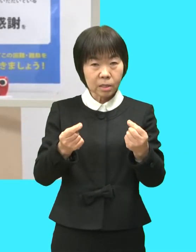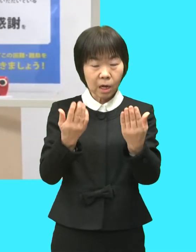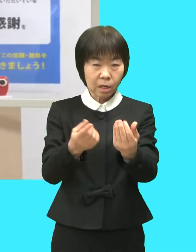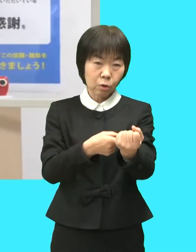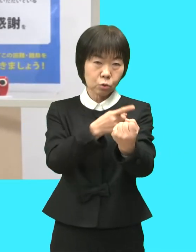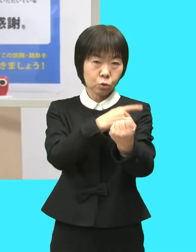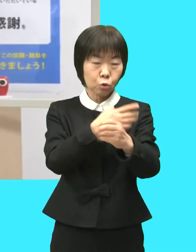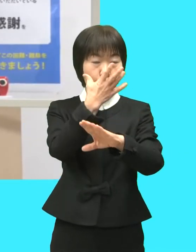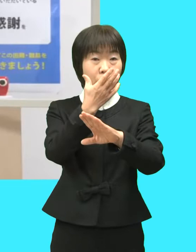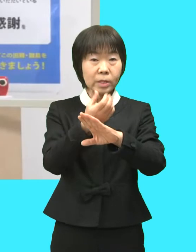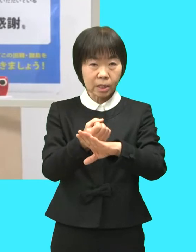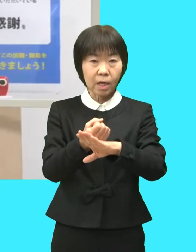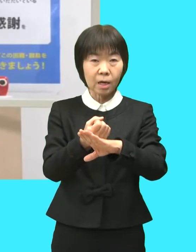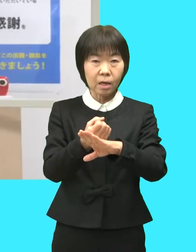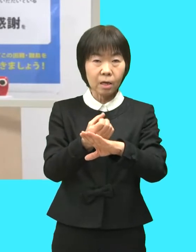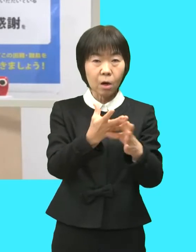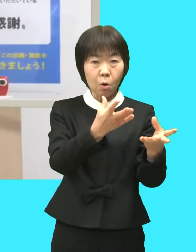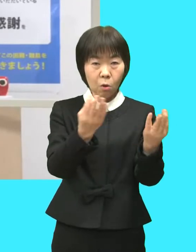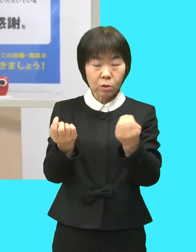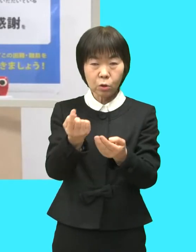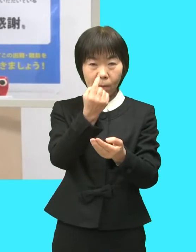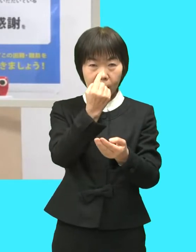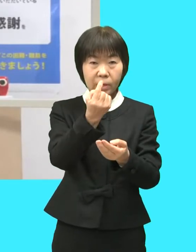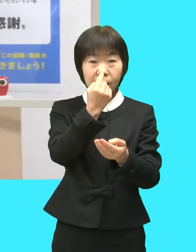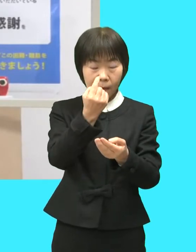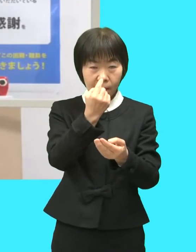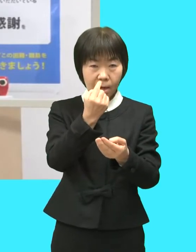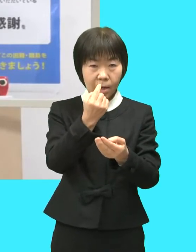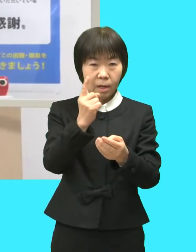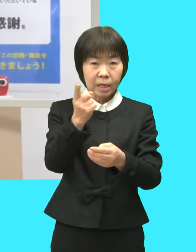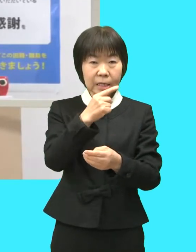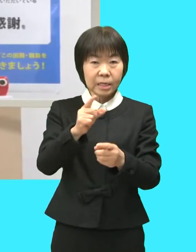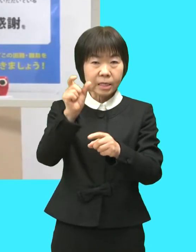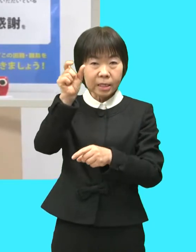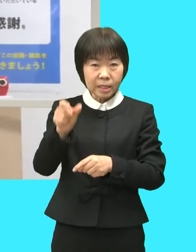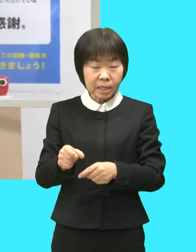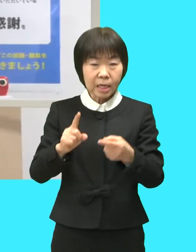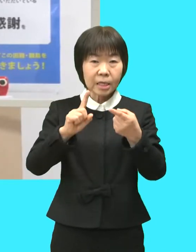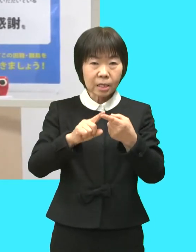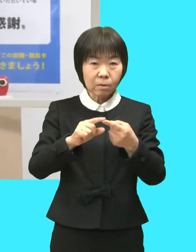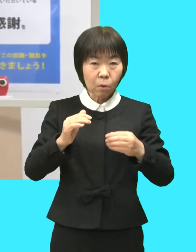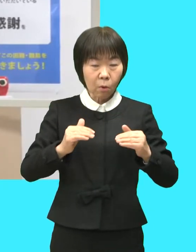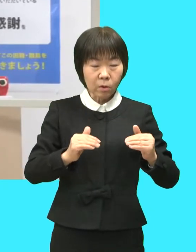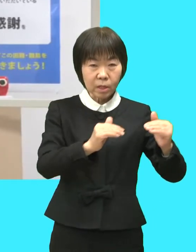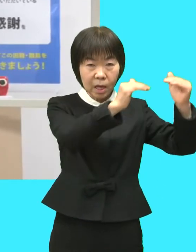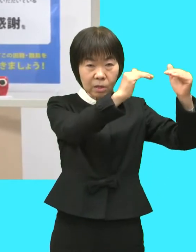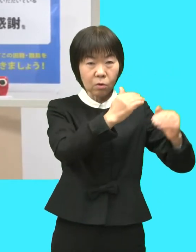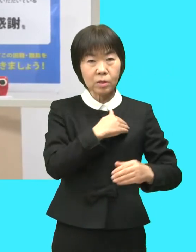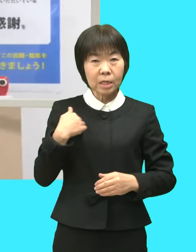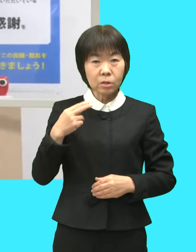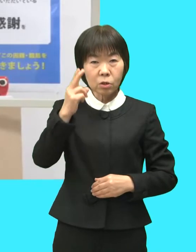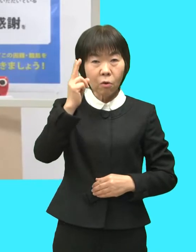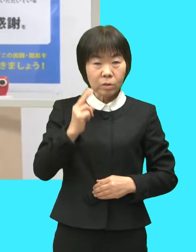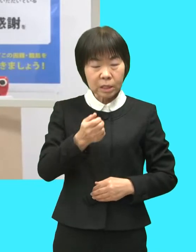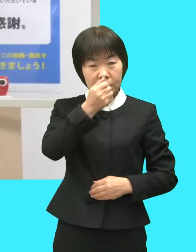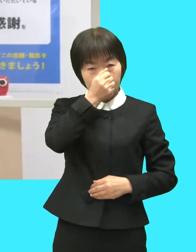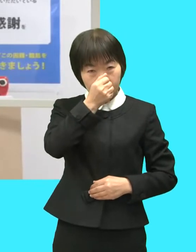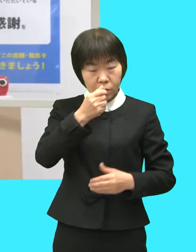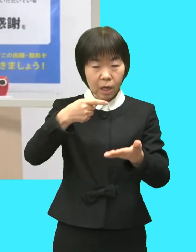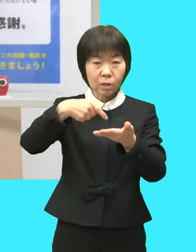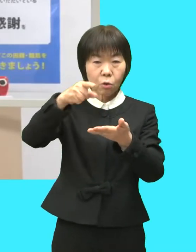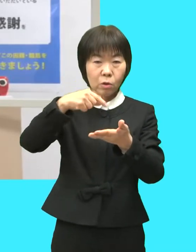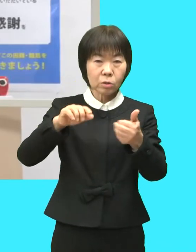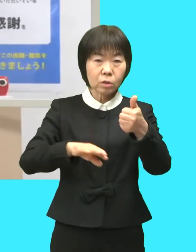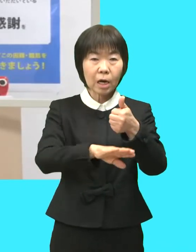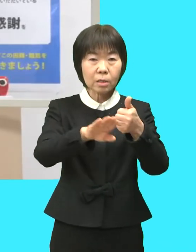を身につけ多くの学びを通じて人間的にも成長できるよう充実した教育